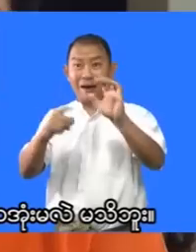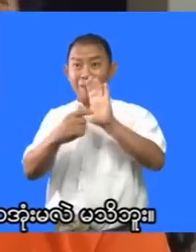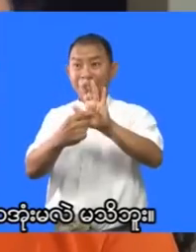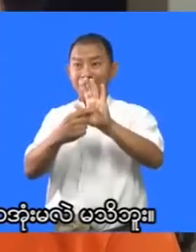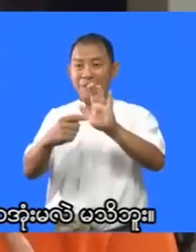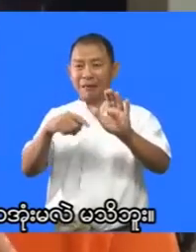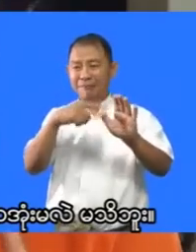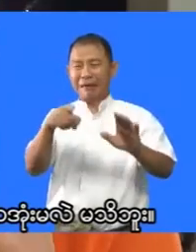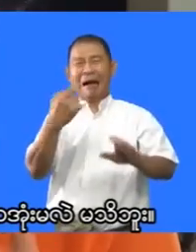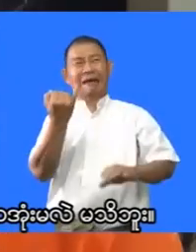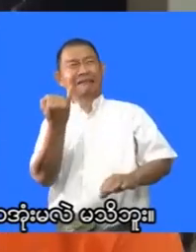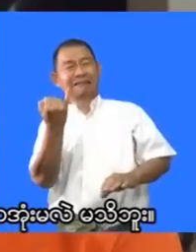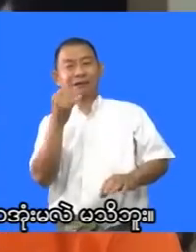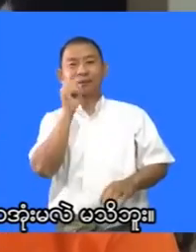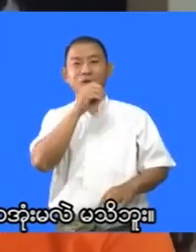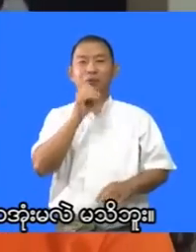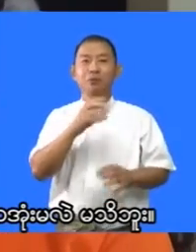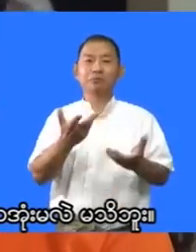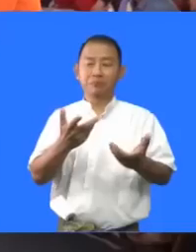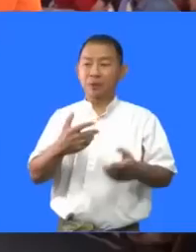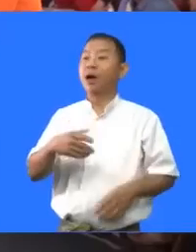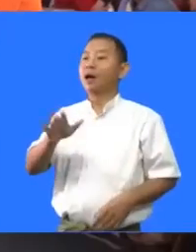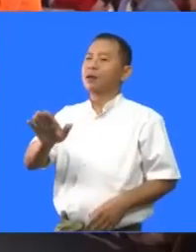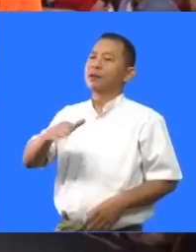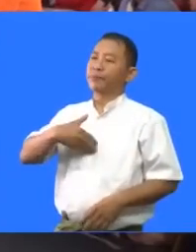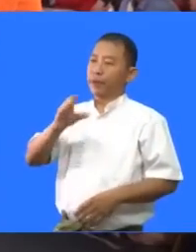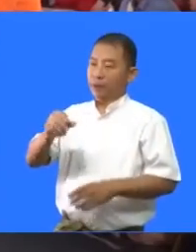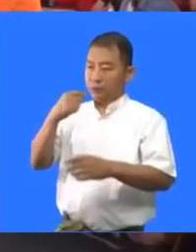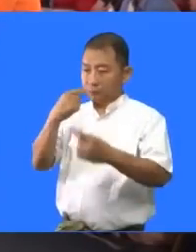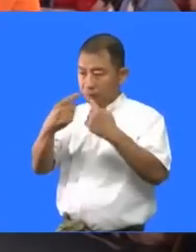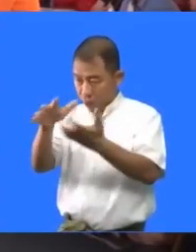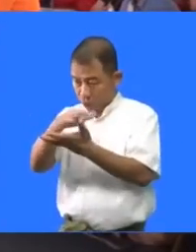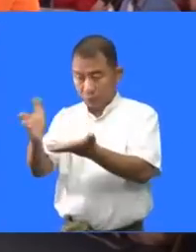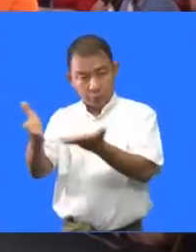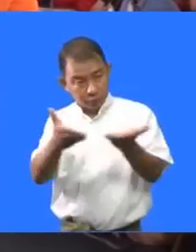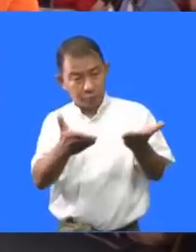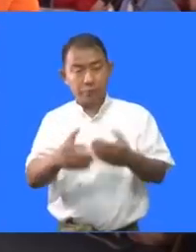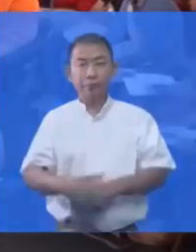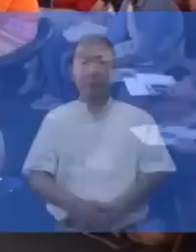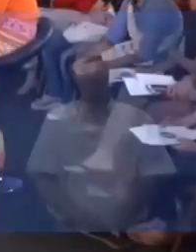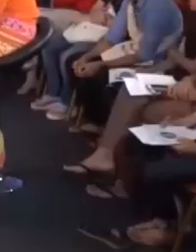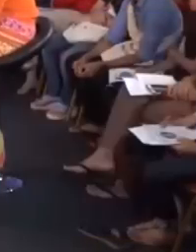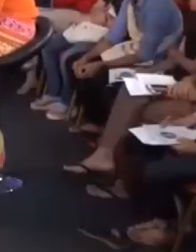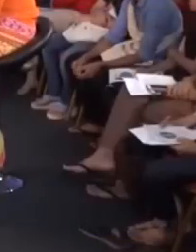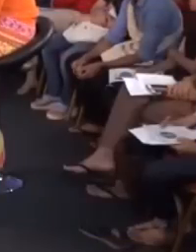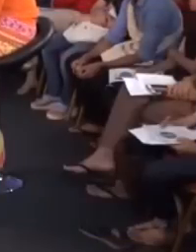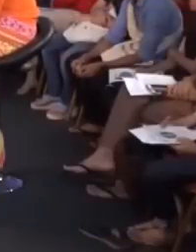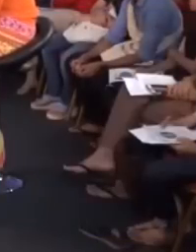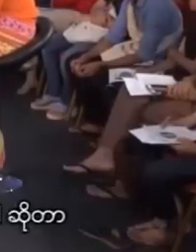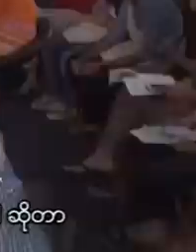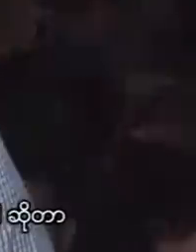နဲ့ဘယ်လိုညံပြင်းနဲ့ကားပြူတယ်ဘယ်လိုလာအောင်လဲတော့မသိဘူးပေါ့နော်တပုံတကောင်ရဲ့လို့ဖြစ်ကုန်ပါပဲ လုပ်ငယ်လေးဆွေးနွေးပါအောင်ဟုတ်ကဲ့ဟု